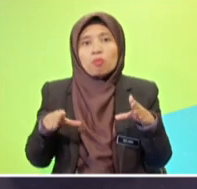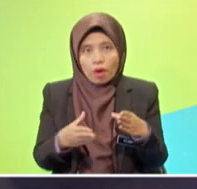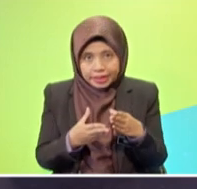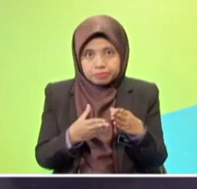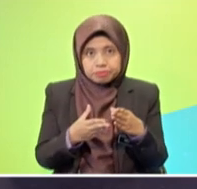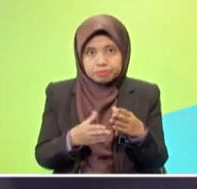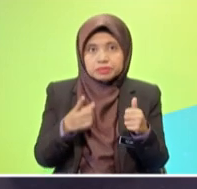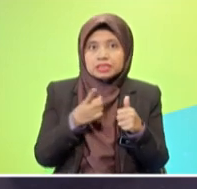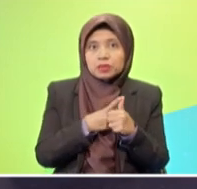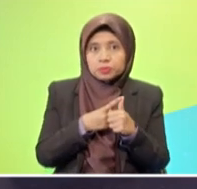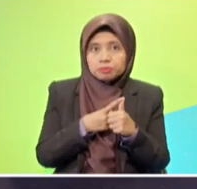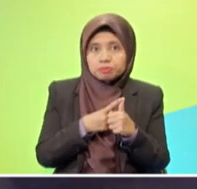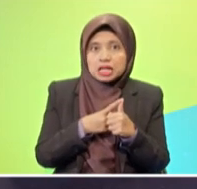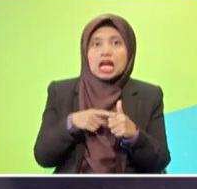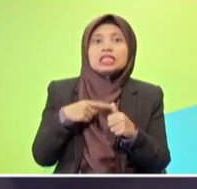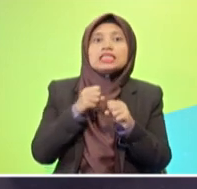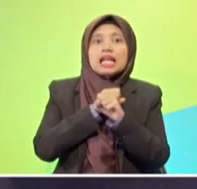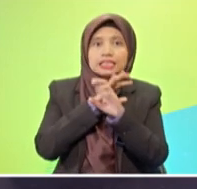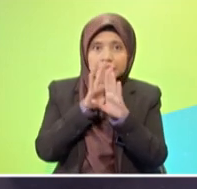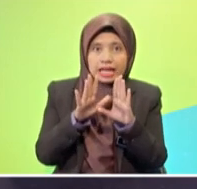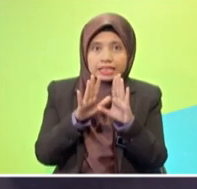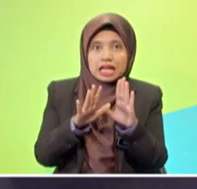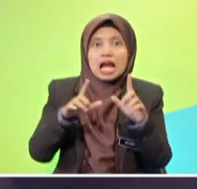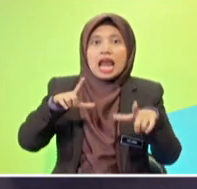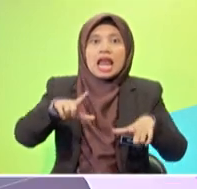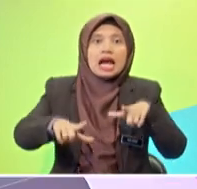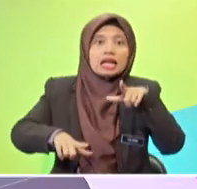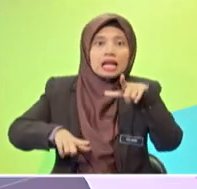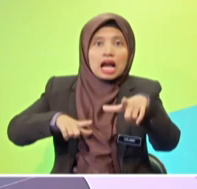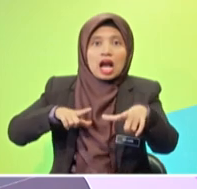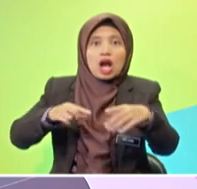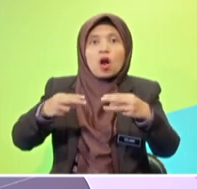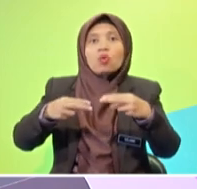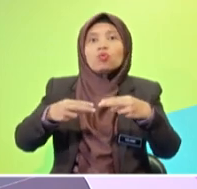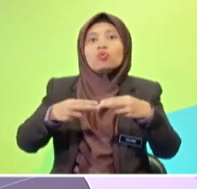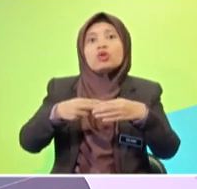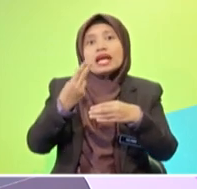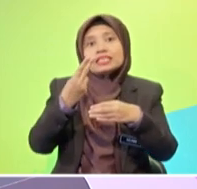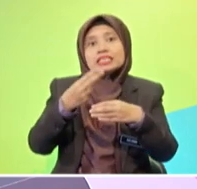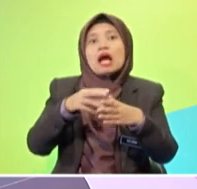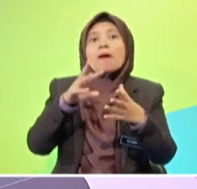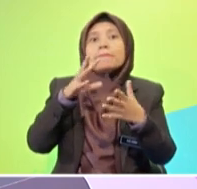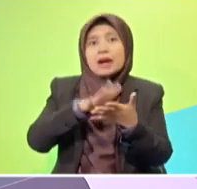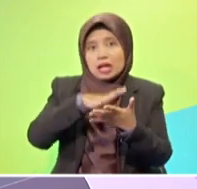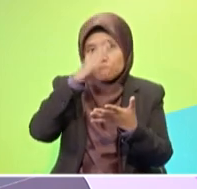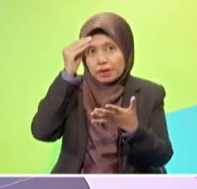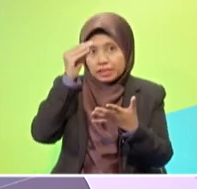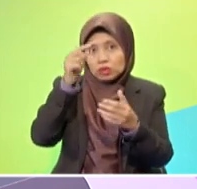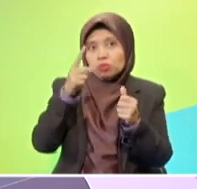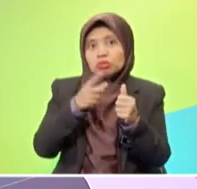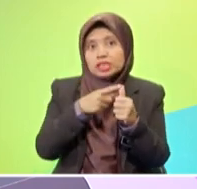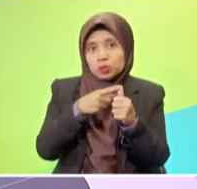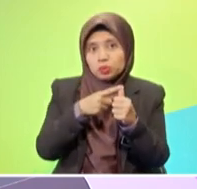ialah terlebih dahulu saya akan menjelaskan langkah-langkah mengulas Maklumat dalam teks langkah pertama pertama